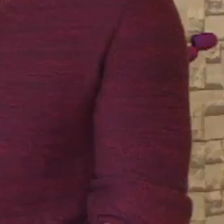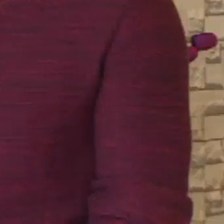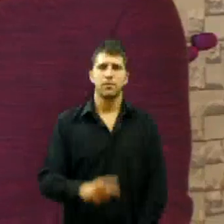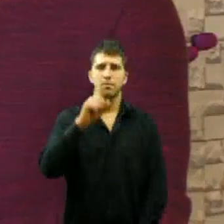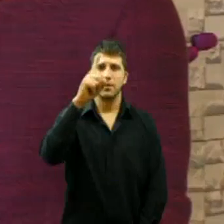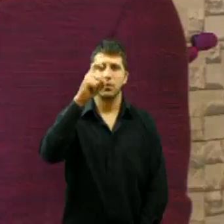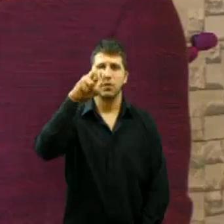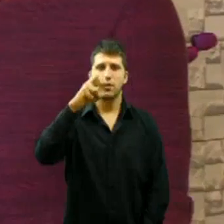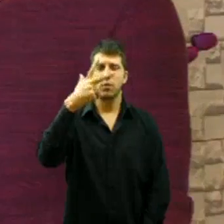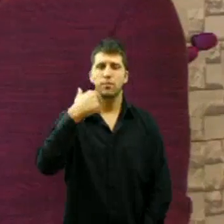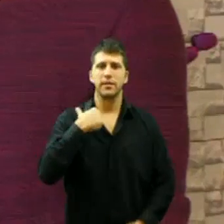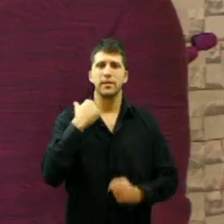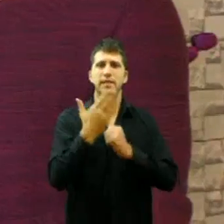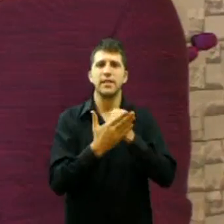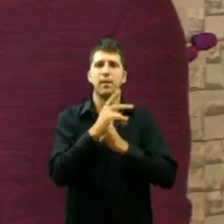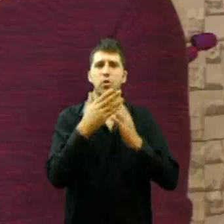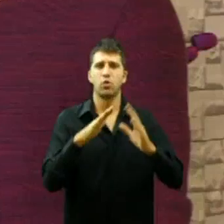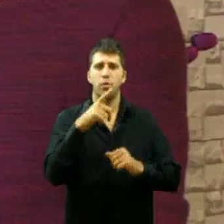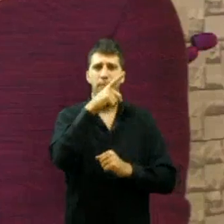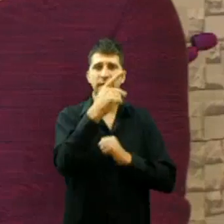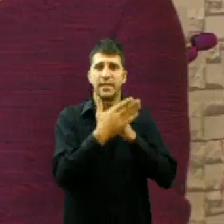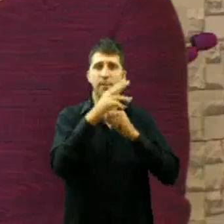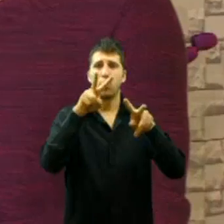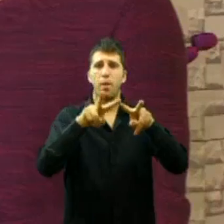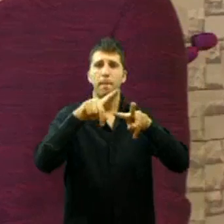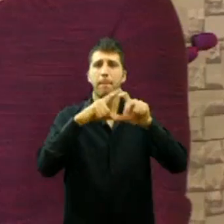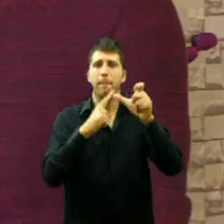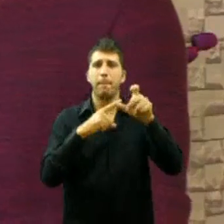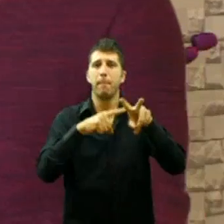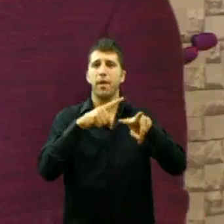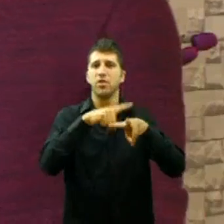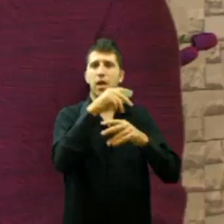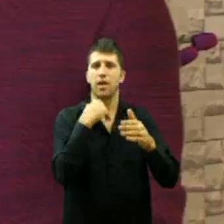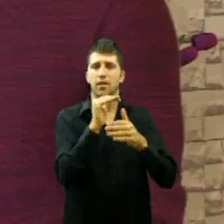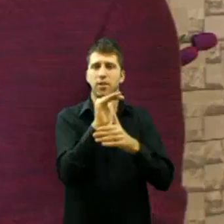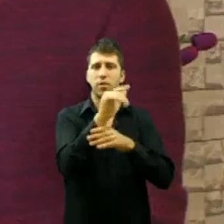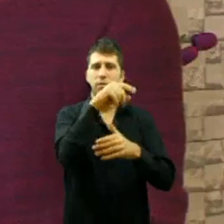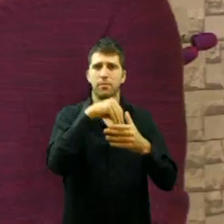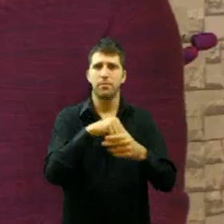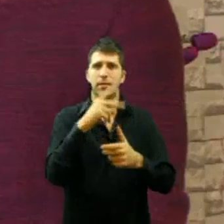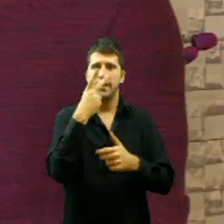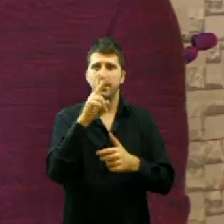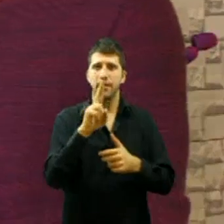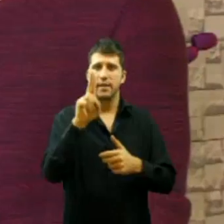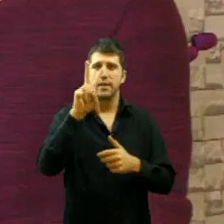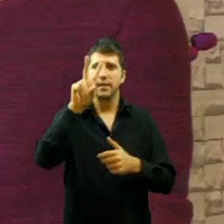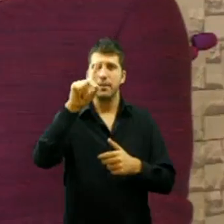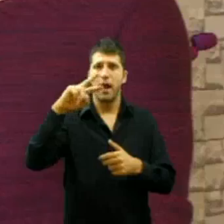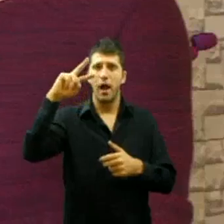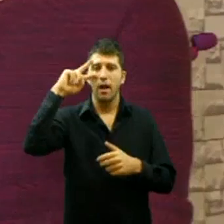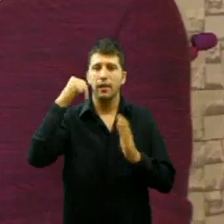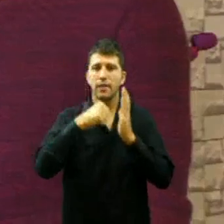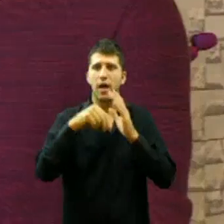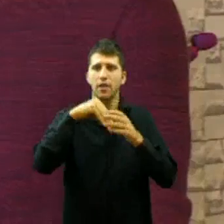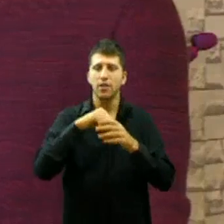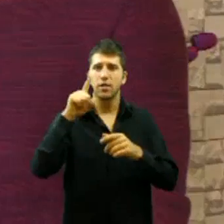Mekan kapalı alan. Metin Bahçe kapalı röportajı ekranda. İşte 2007-21 Aralık'ta